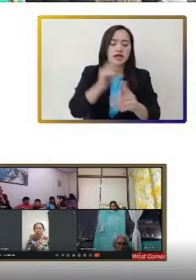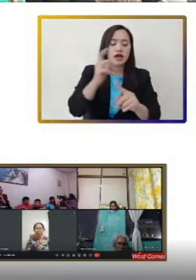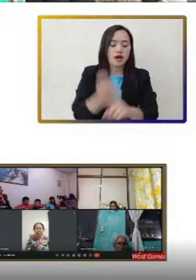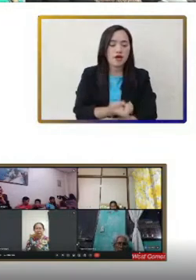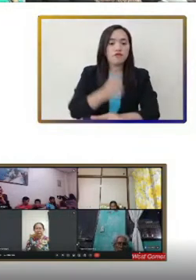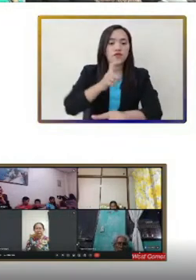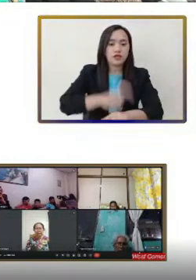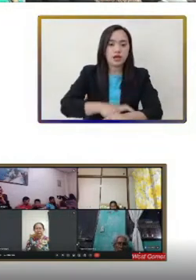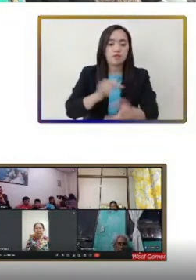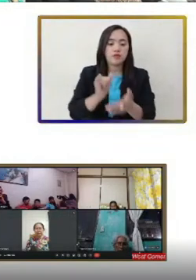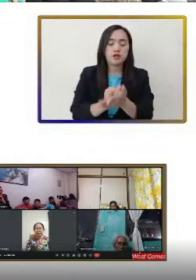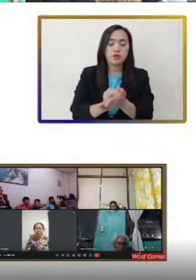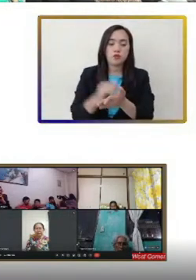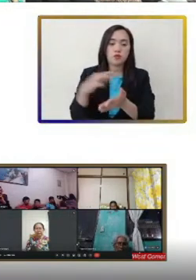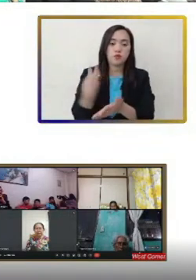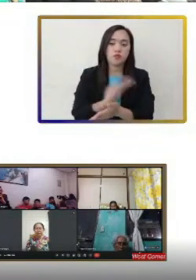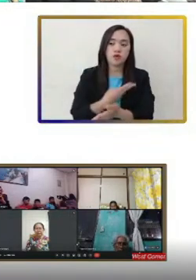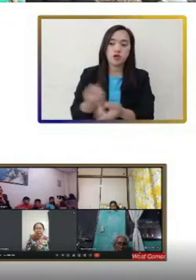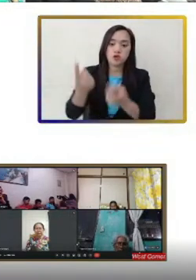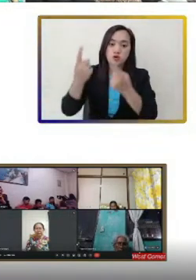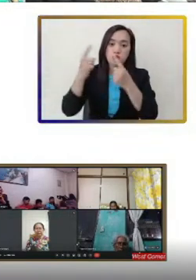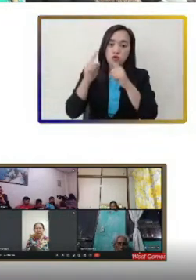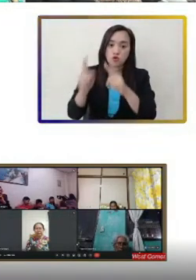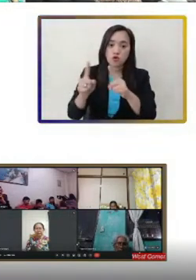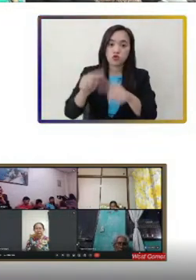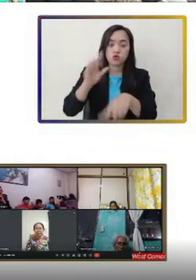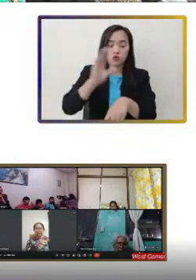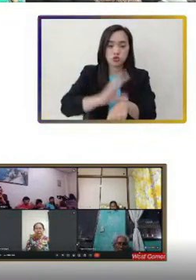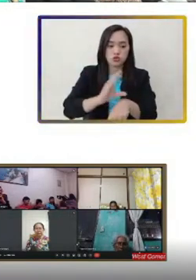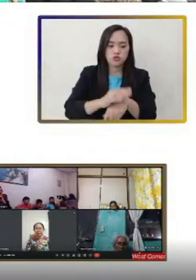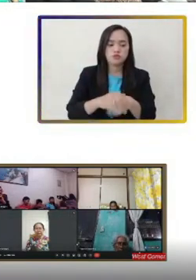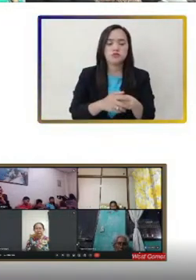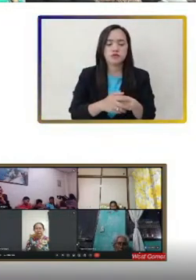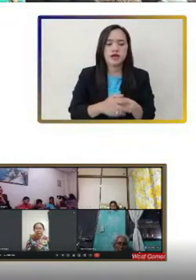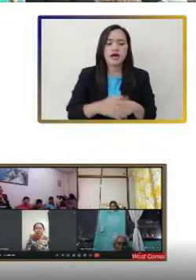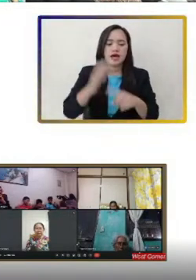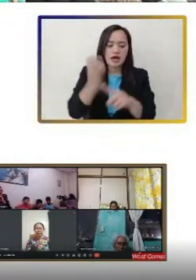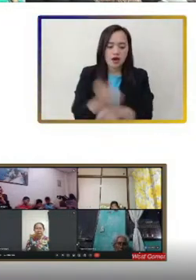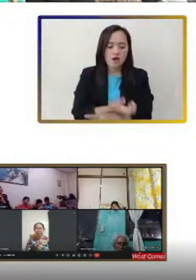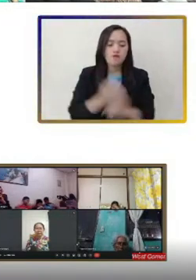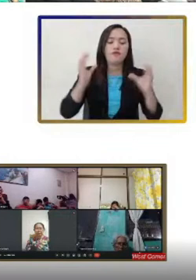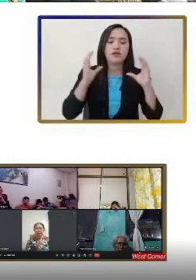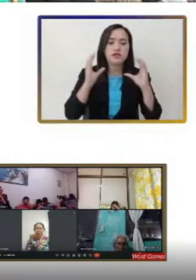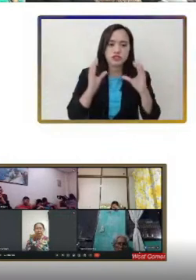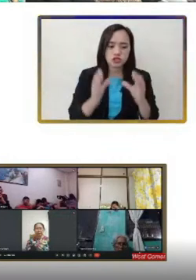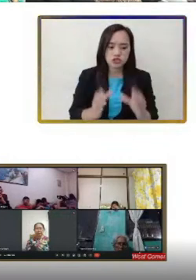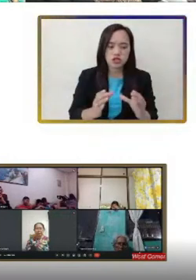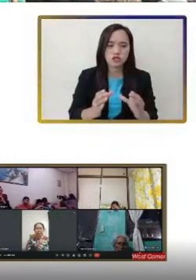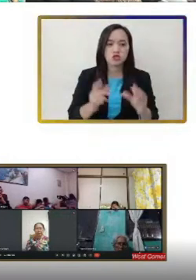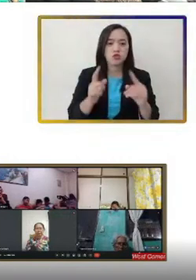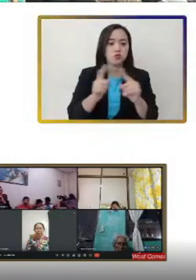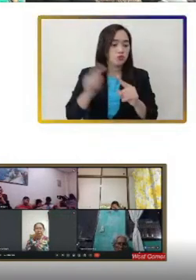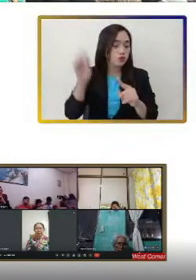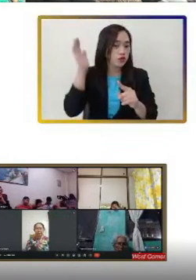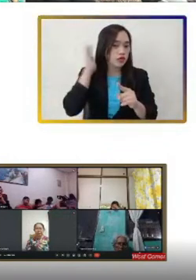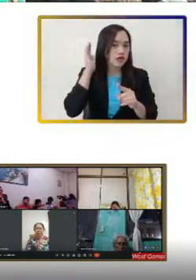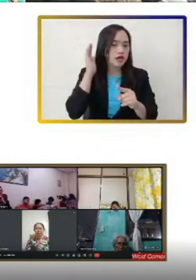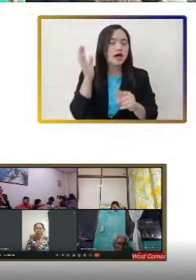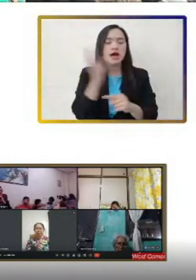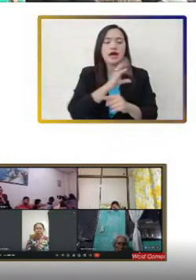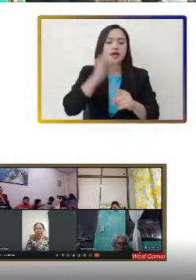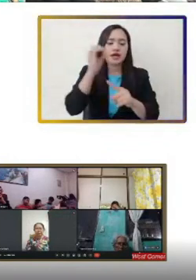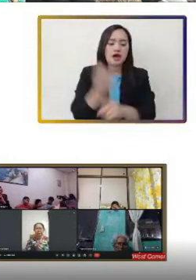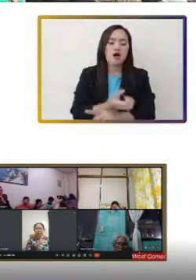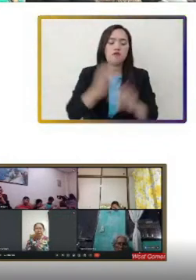open, you should be here, you'd come, and every opportunity na nakikita, na binubuksan po sa atin ng Diyos